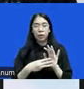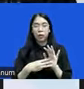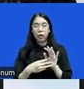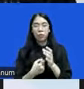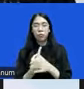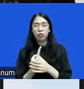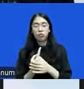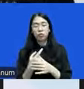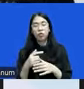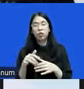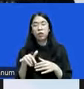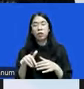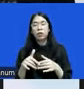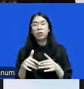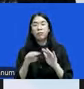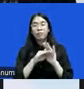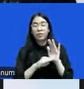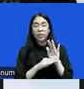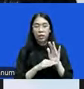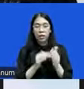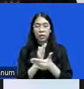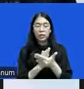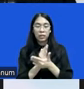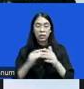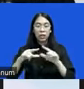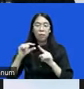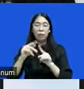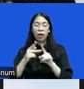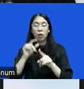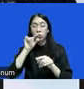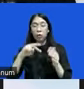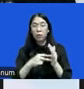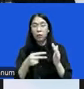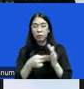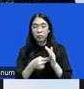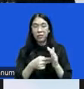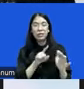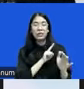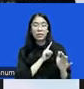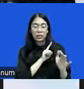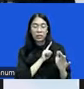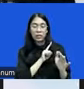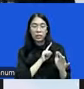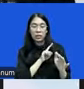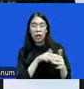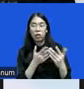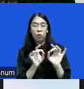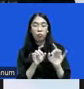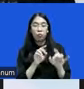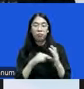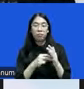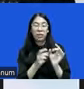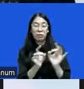kebijakan internal aparat negah hukum untuk mendefinisikan secara mandiri atau secara berbeda di tiap